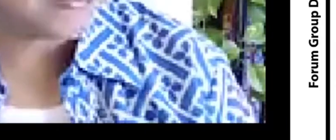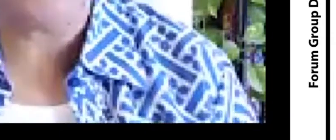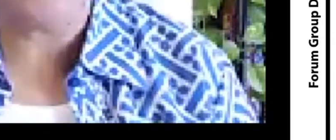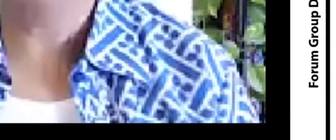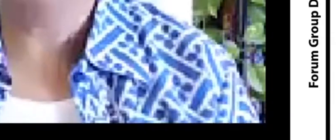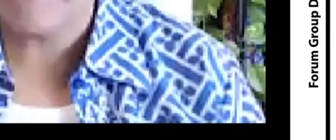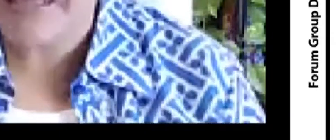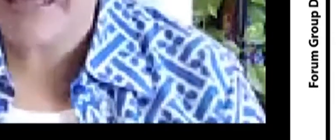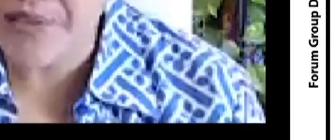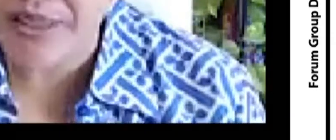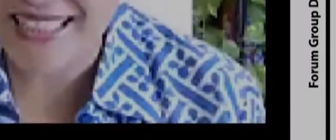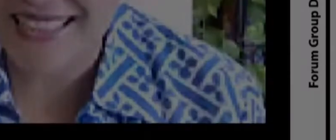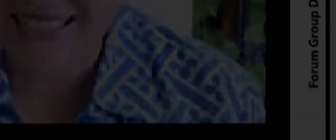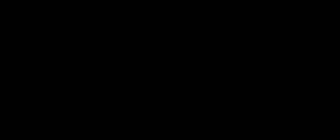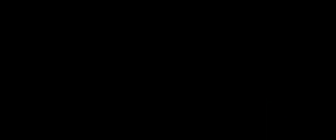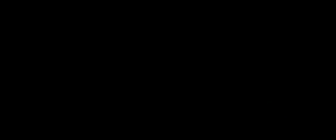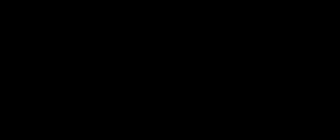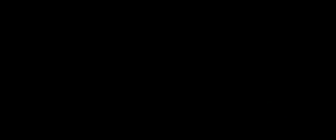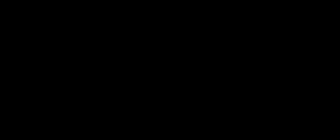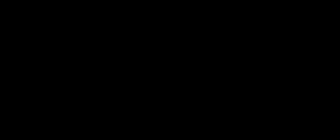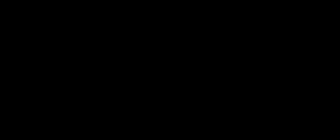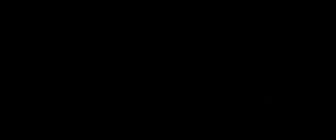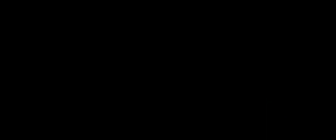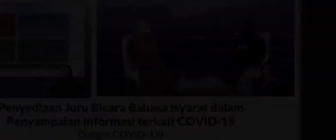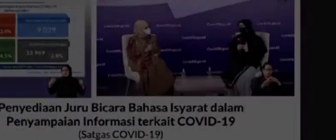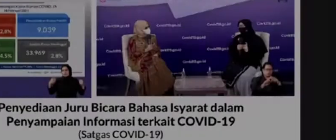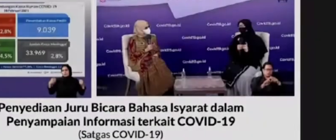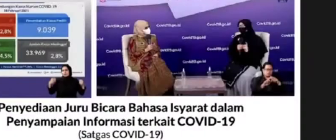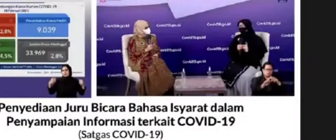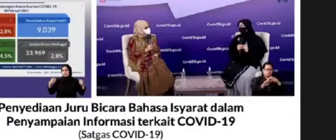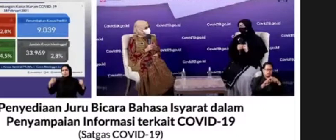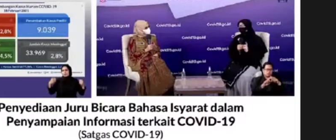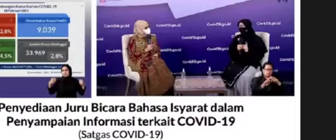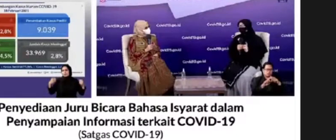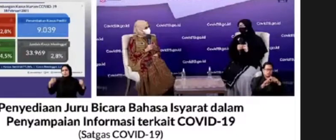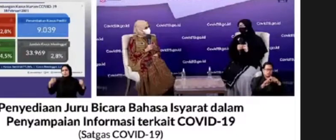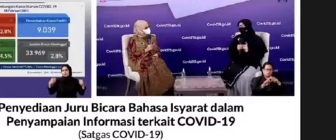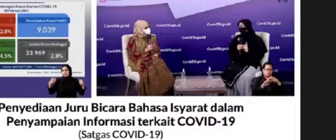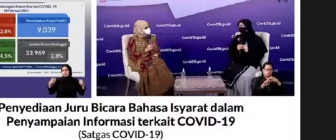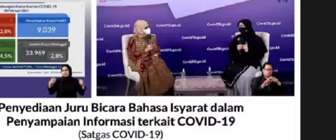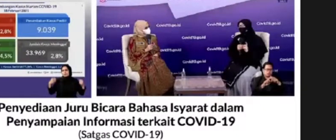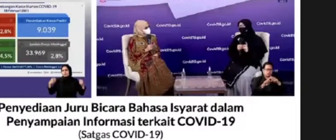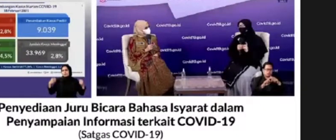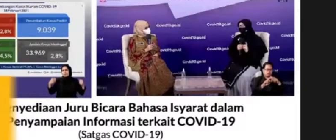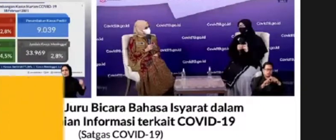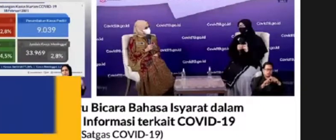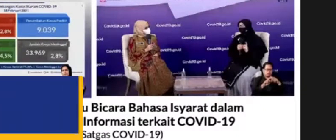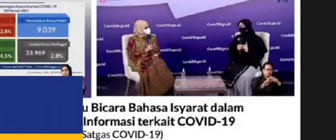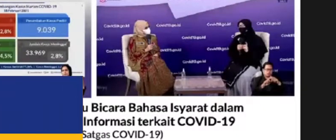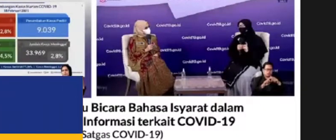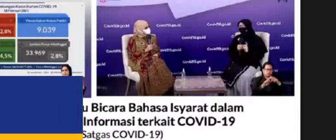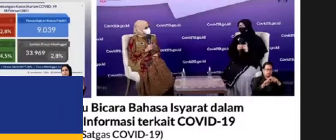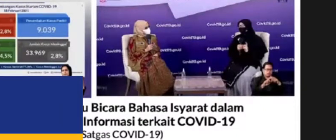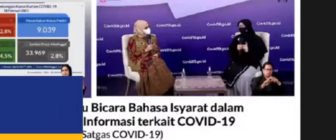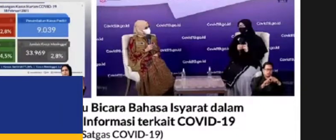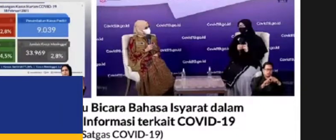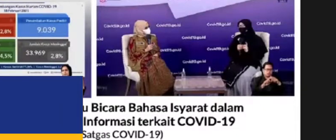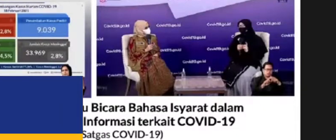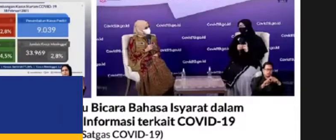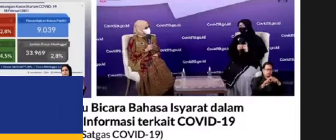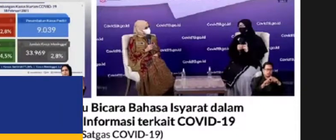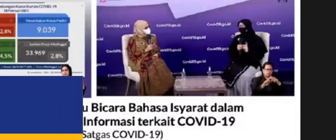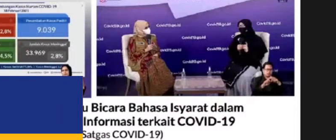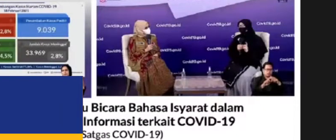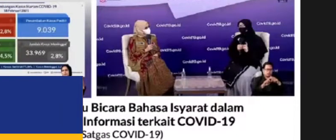akhirnya mendapatkan vaksinasi Pandemi ini berakhir apabila Terjadi suatu perubahan